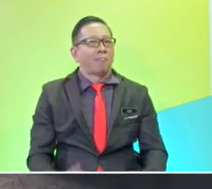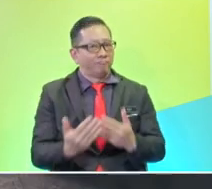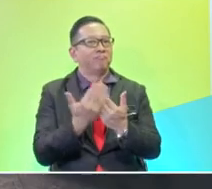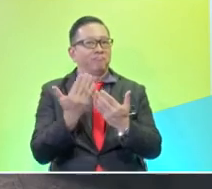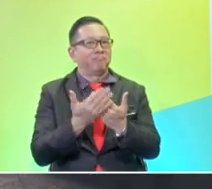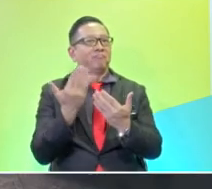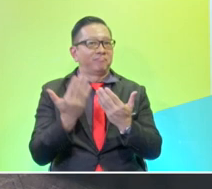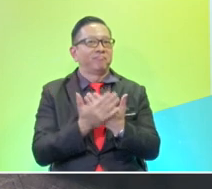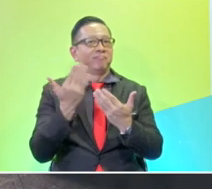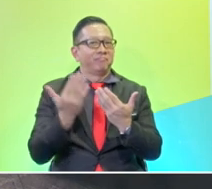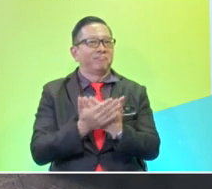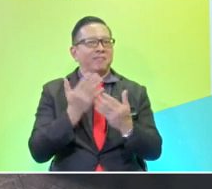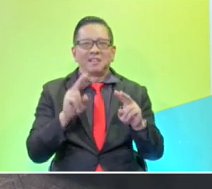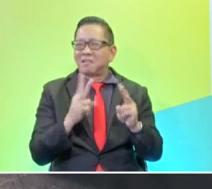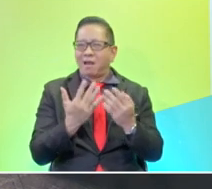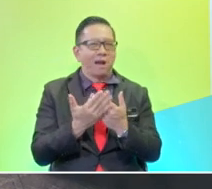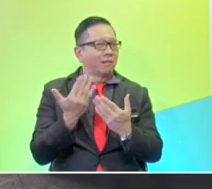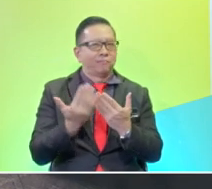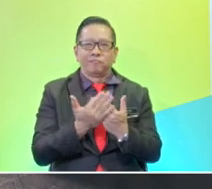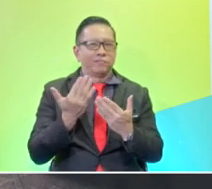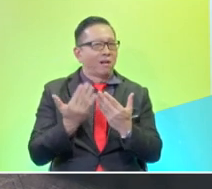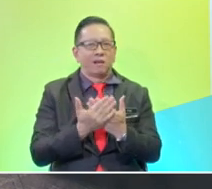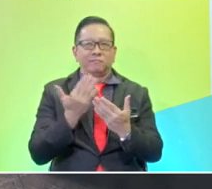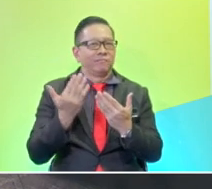operasi hitung aja sangat mudah saja